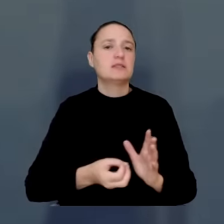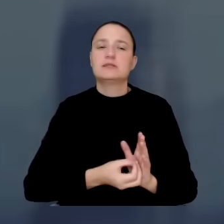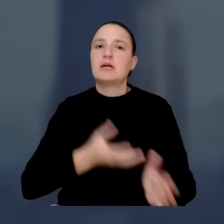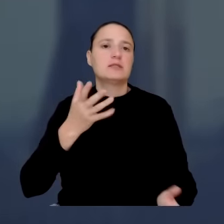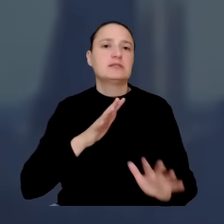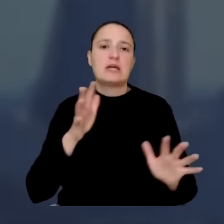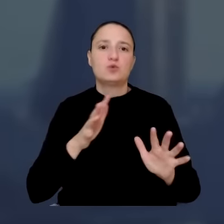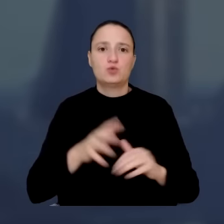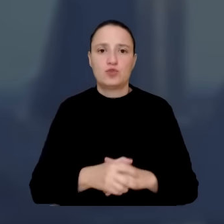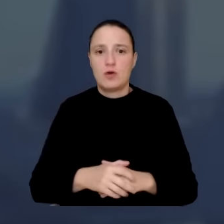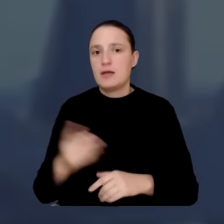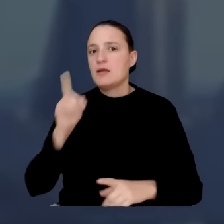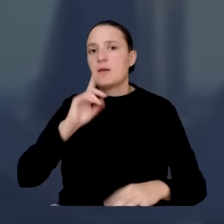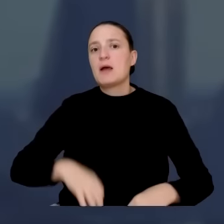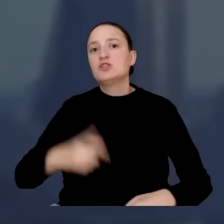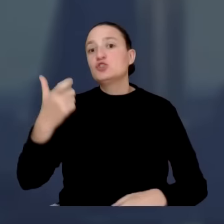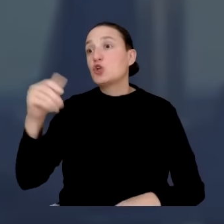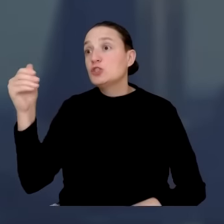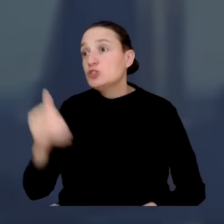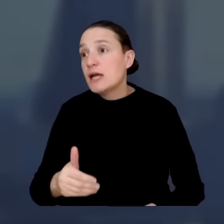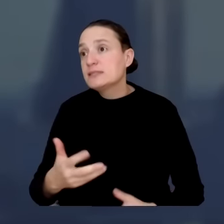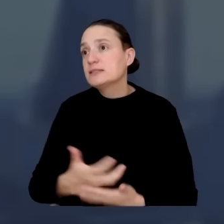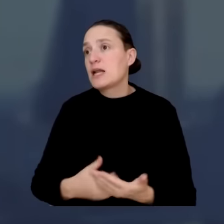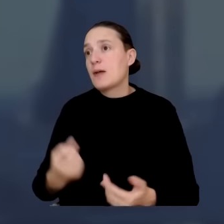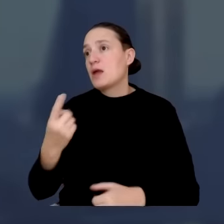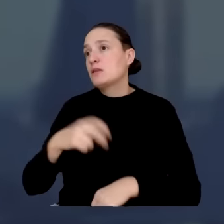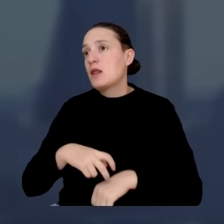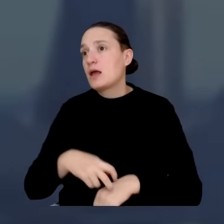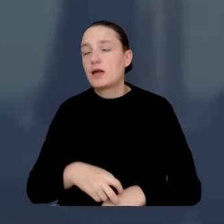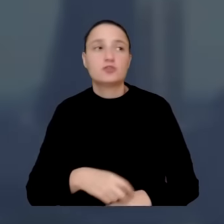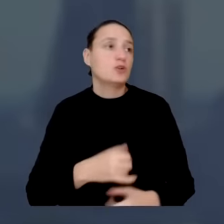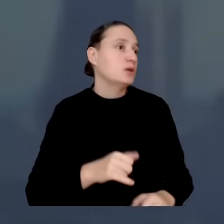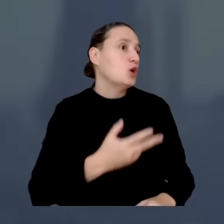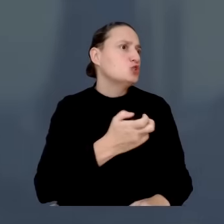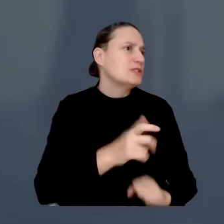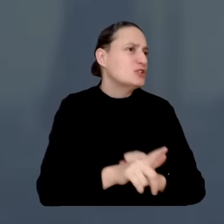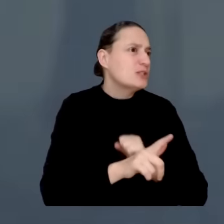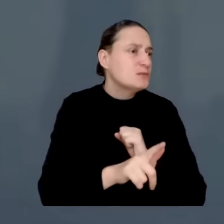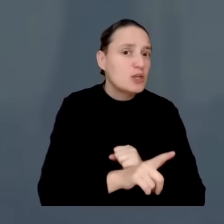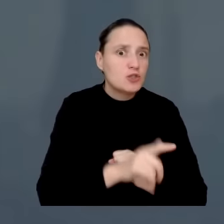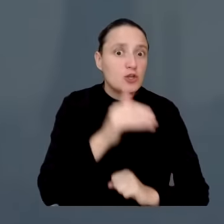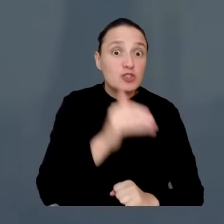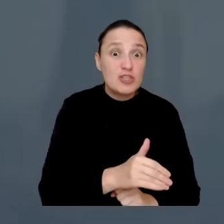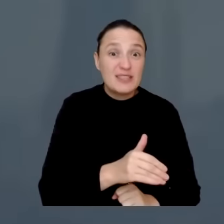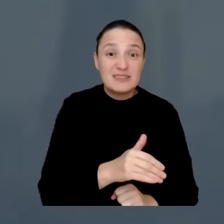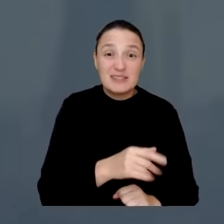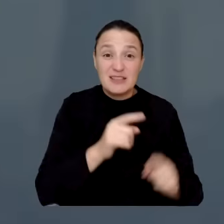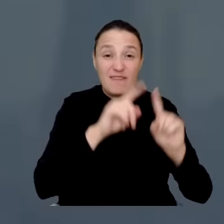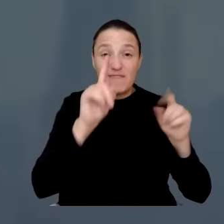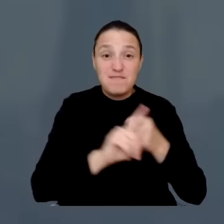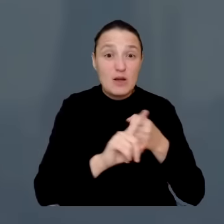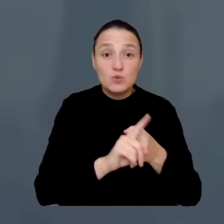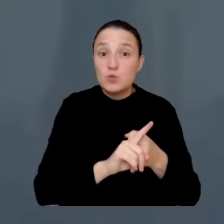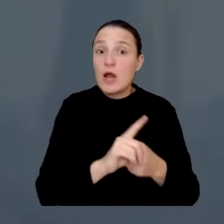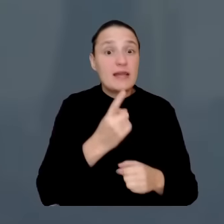podaj jeden pan że 100000 zł jakiś lekarz drugi że 370 lekarz miał rzekomo wystawić fakturę za pracę tylko w